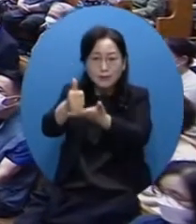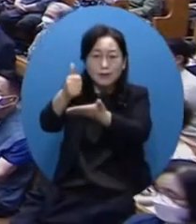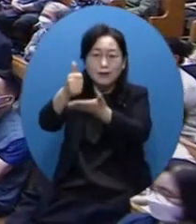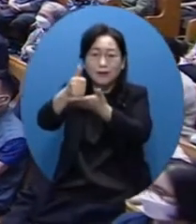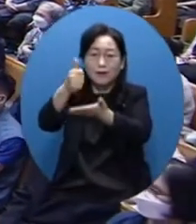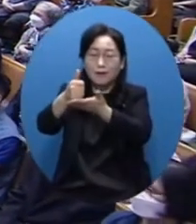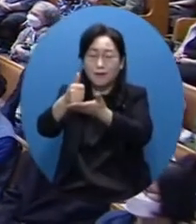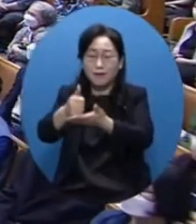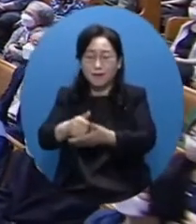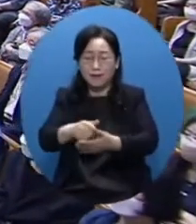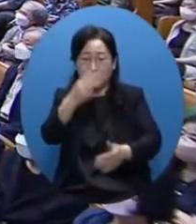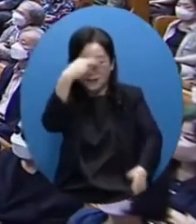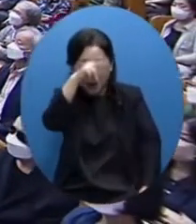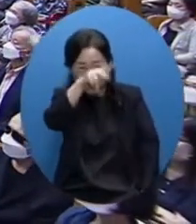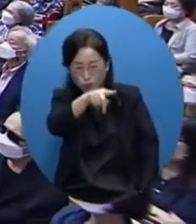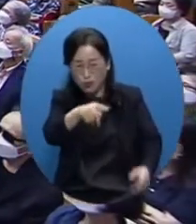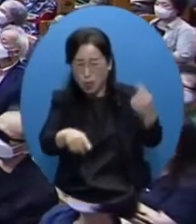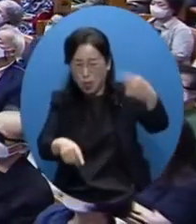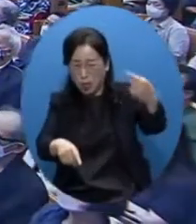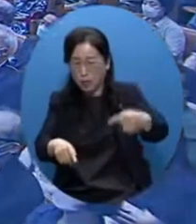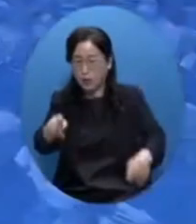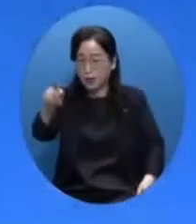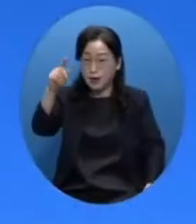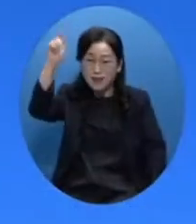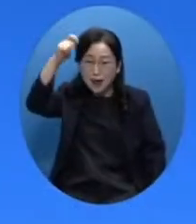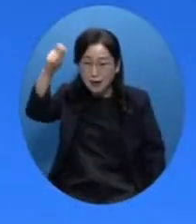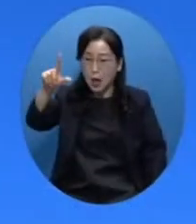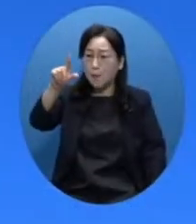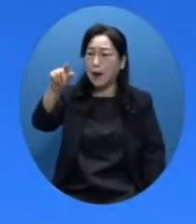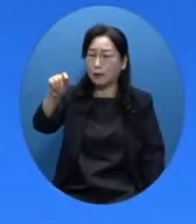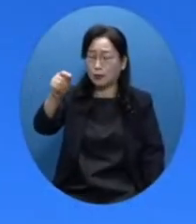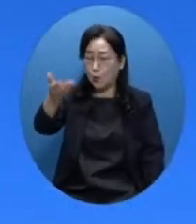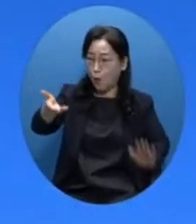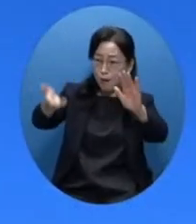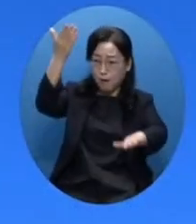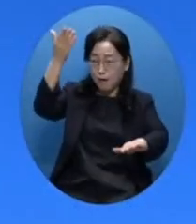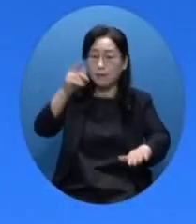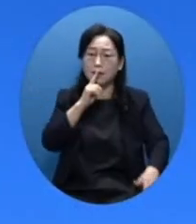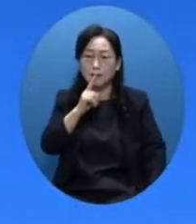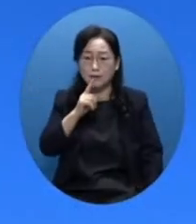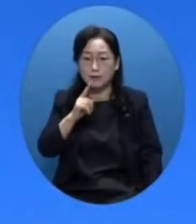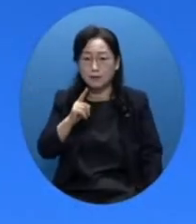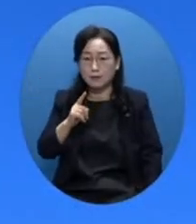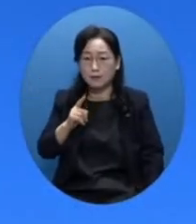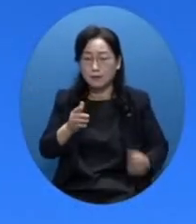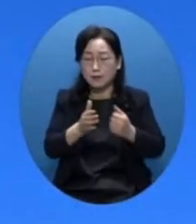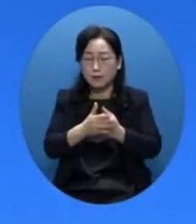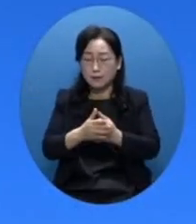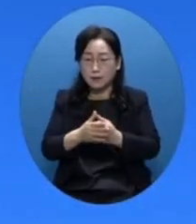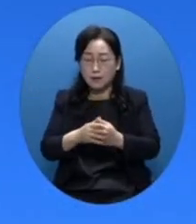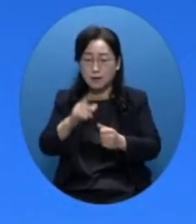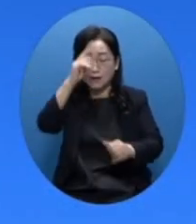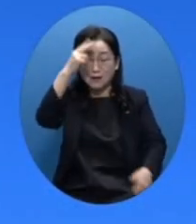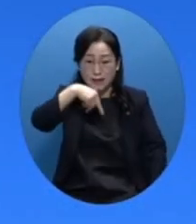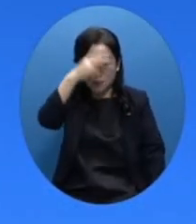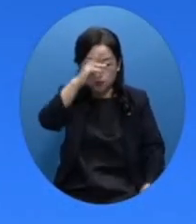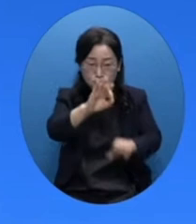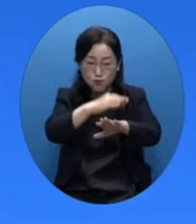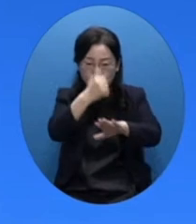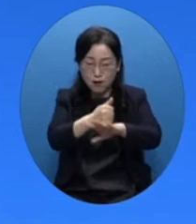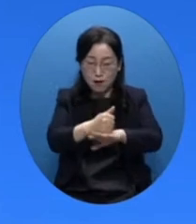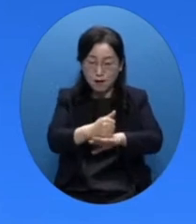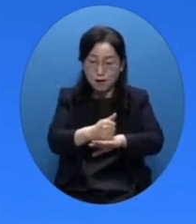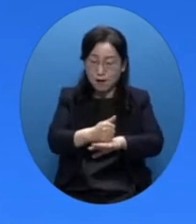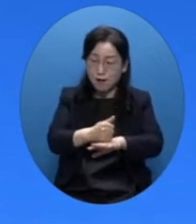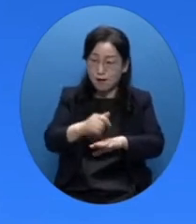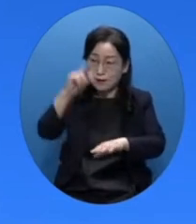사울은 천천히 오다 이순남 많이 로다 그러니까 권력의 정점에 있던 사울 왕이 힘이